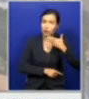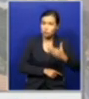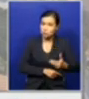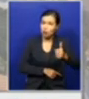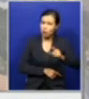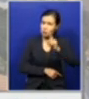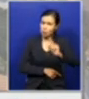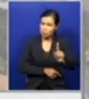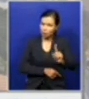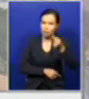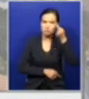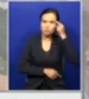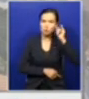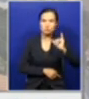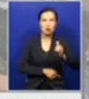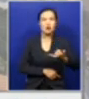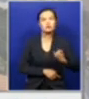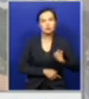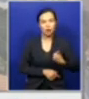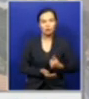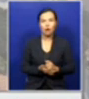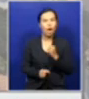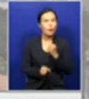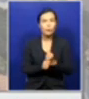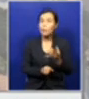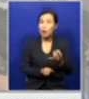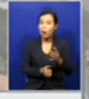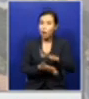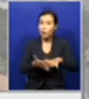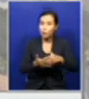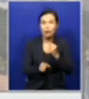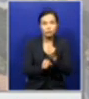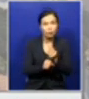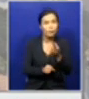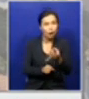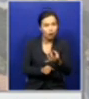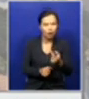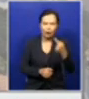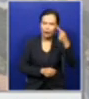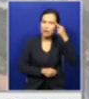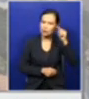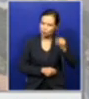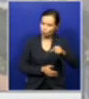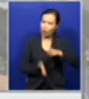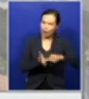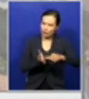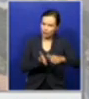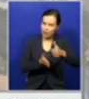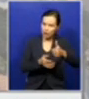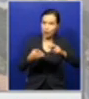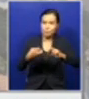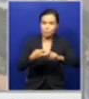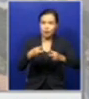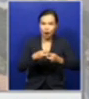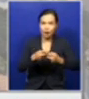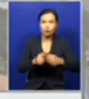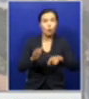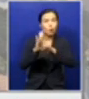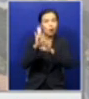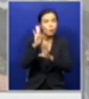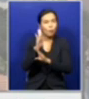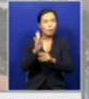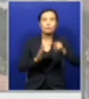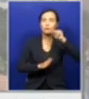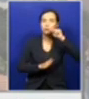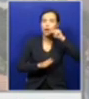รือไม่ท่านจะไปทำอะไรบ้างคะมีแผนงานอย่างไรถึงคิดว่าจะสามารถแก้ไขปัญหาระบบน้ำของประเทศ